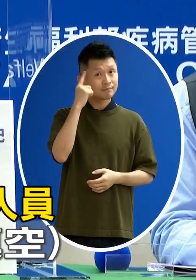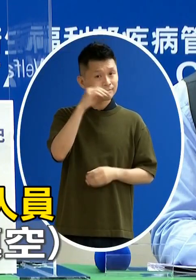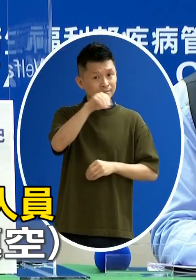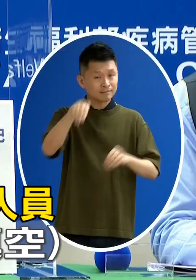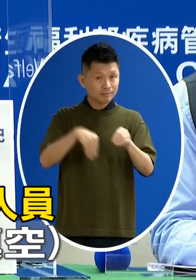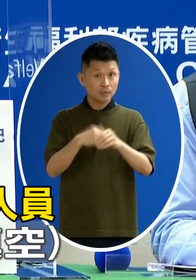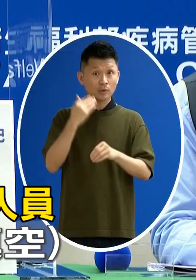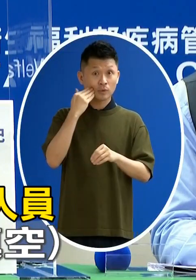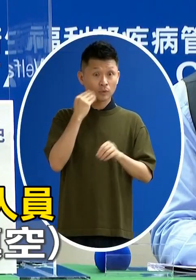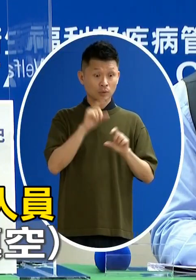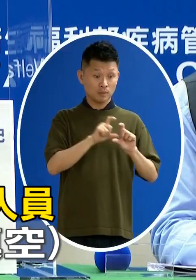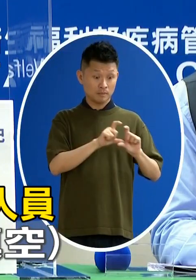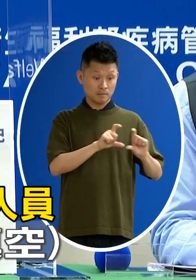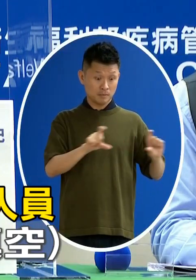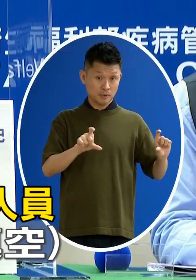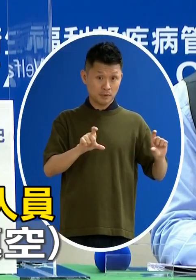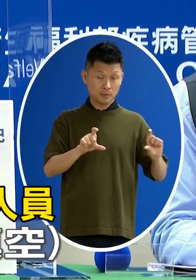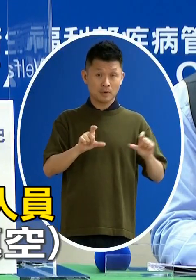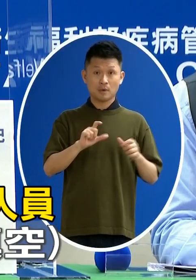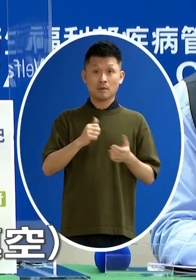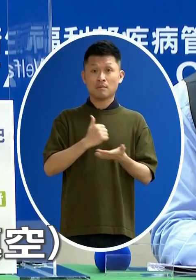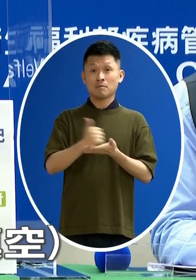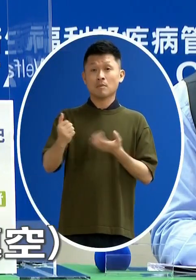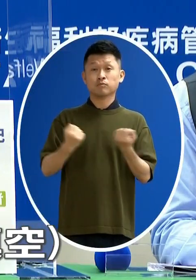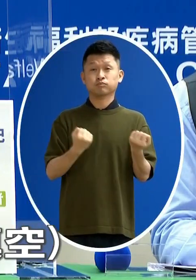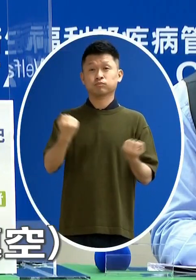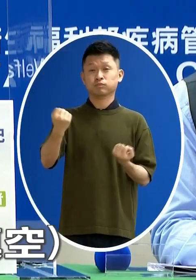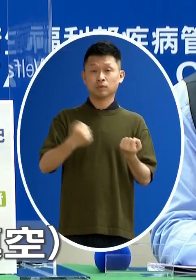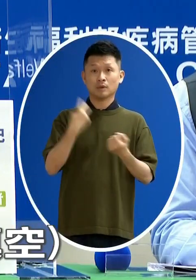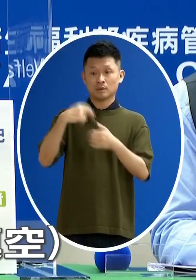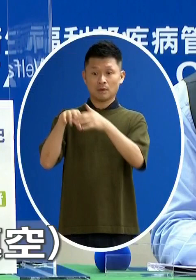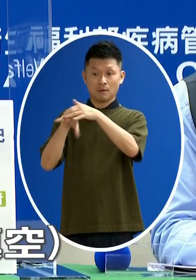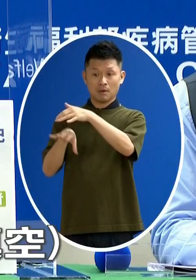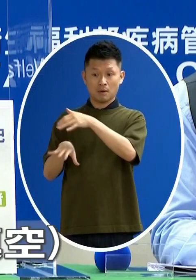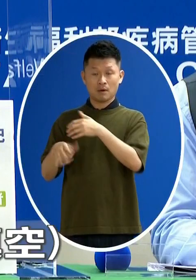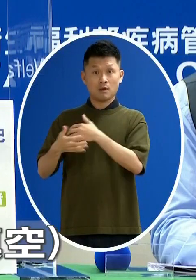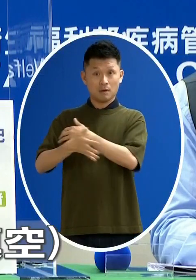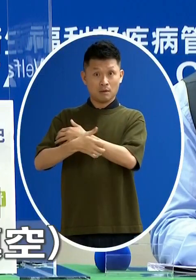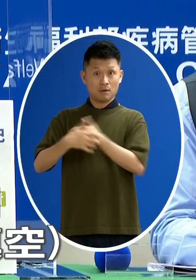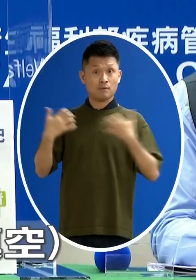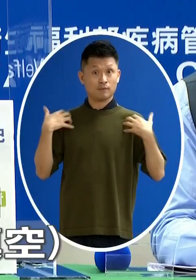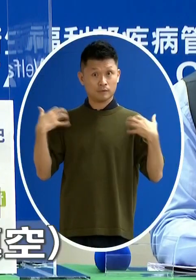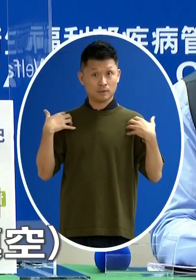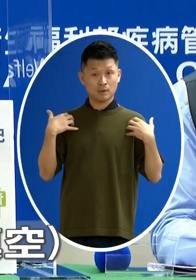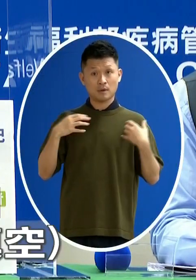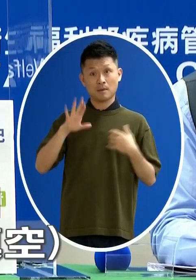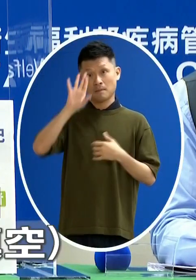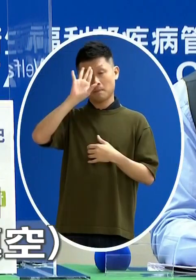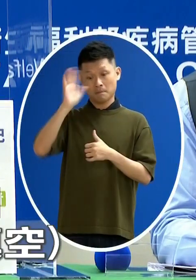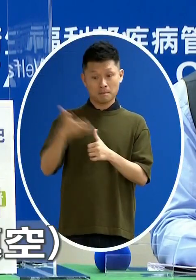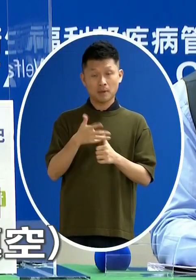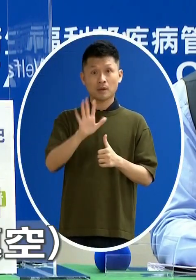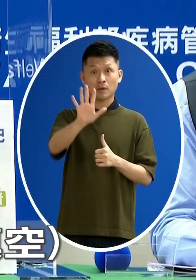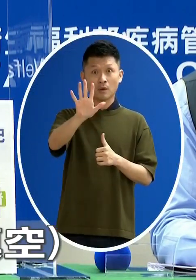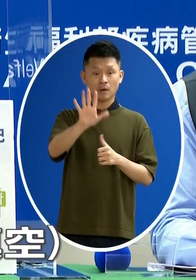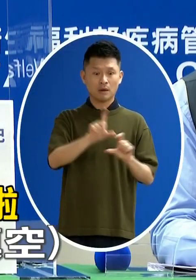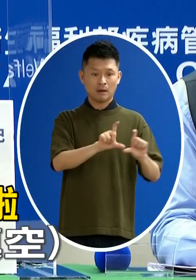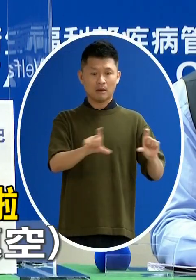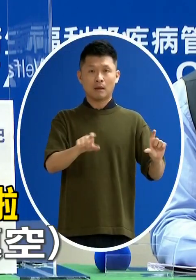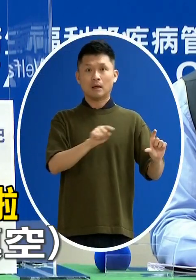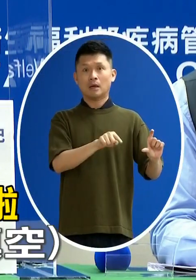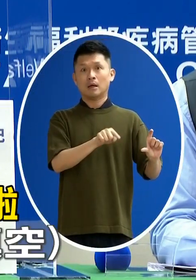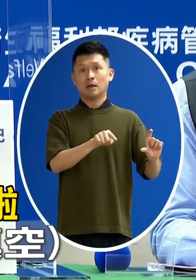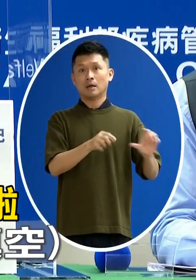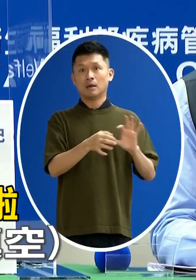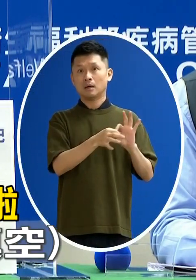疫苗物流仓储的人员，如果真的有人染疫了，那万一是跟这疫苗有关，那